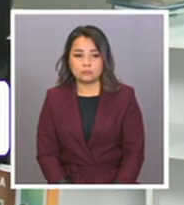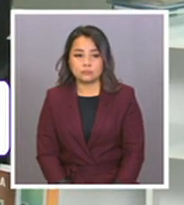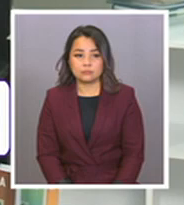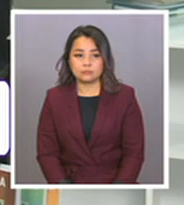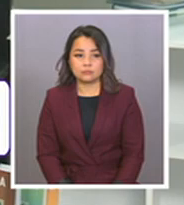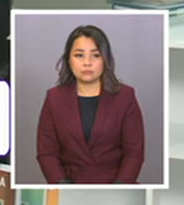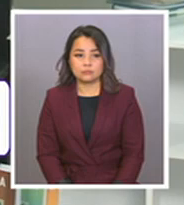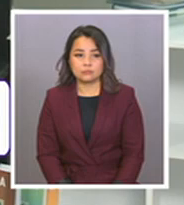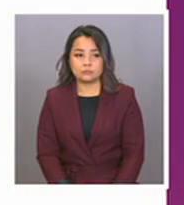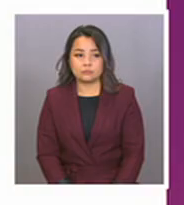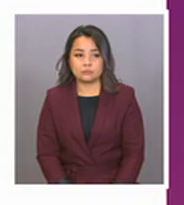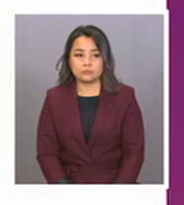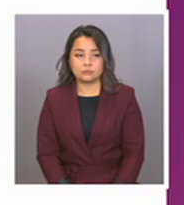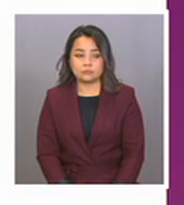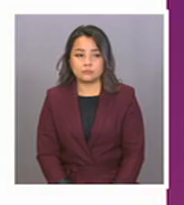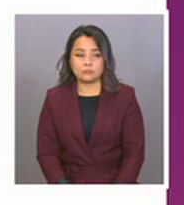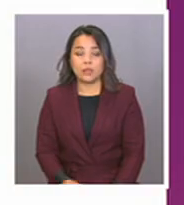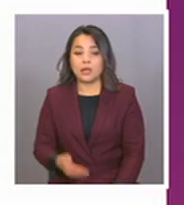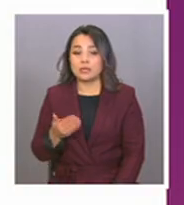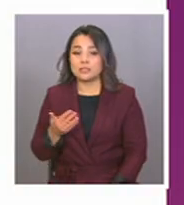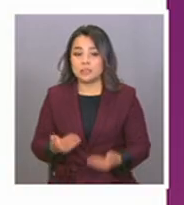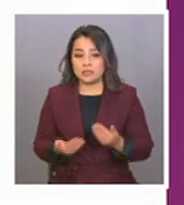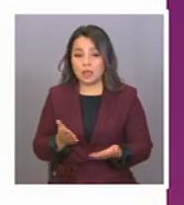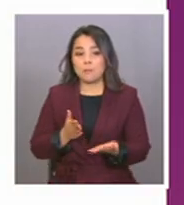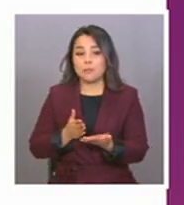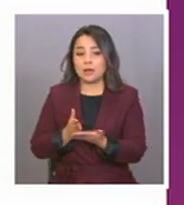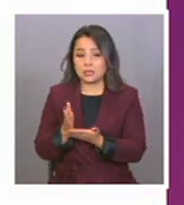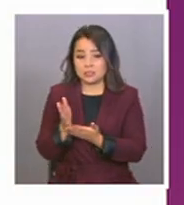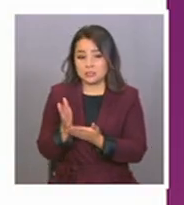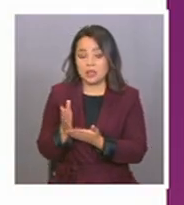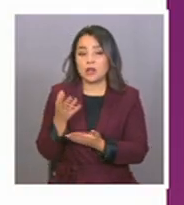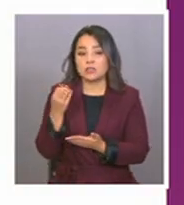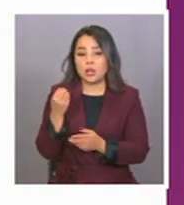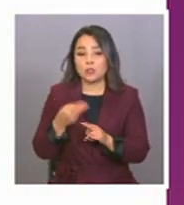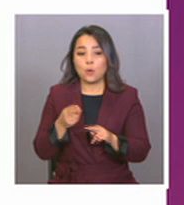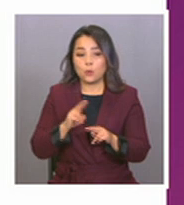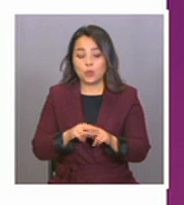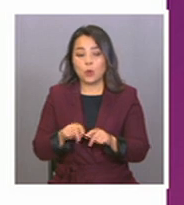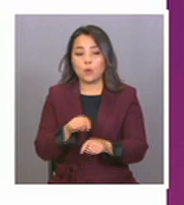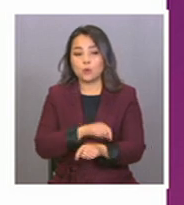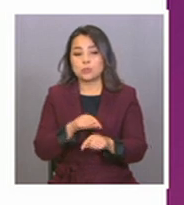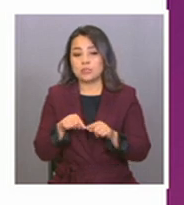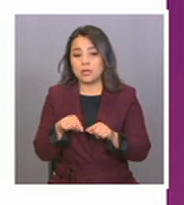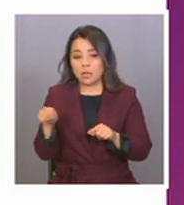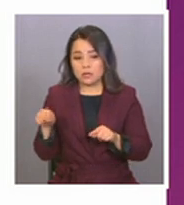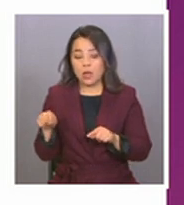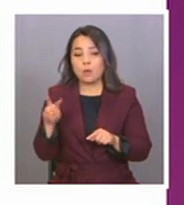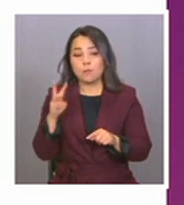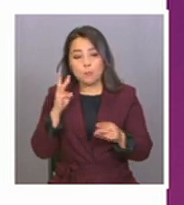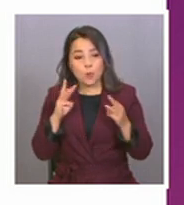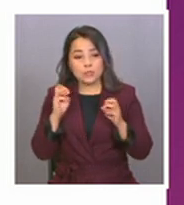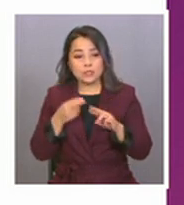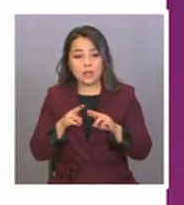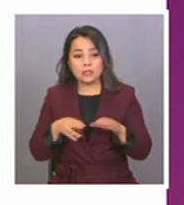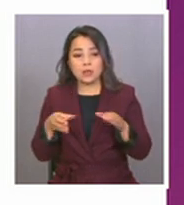Келесі анықтама балалар бізде, егер бағыттас және олардың ұзындықтары, яғни модульдері тең